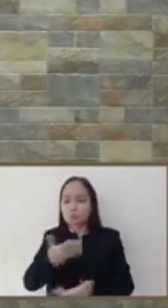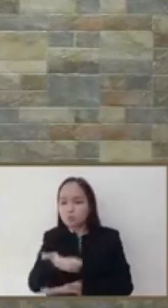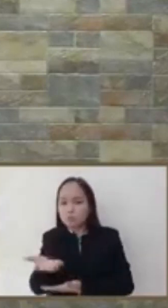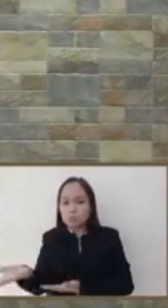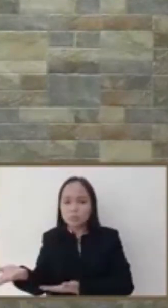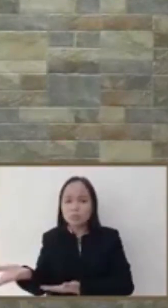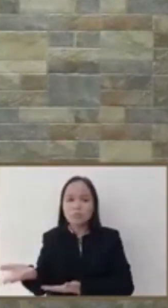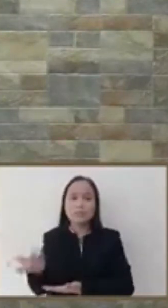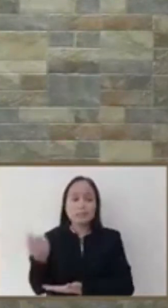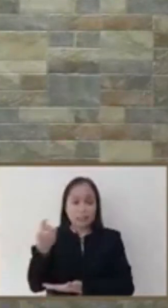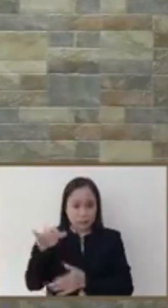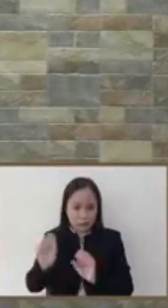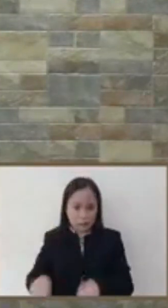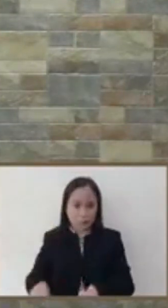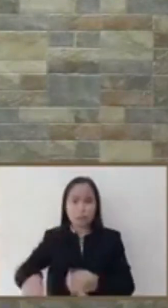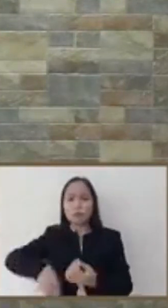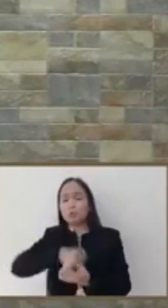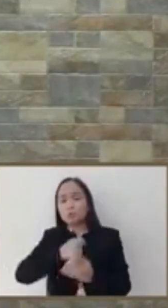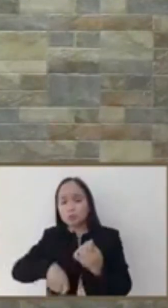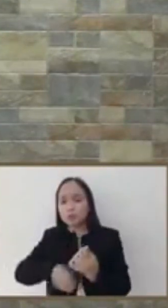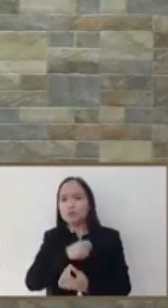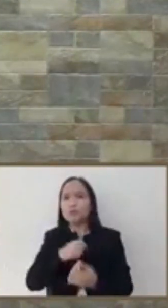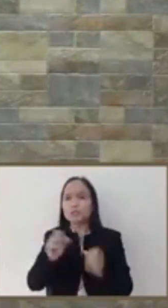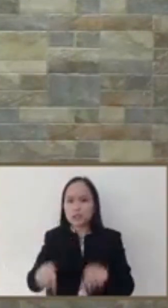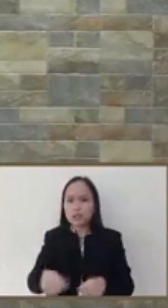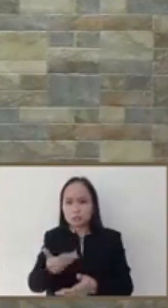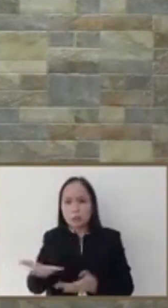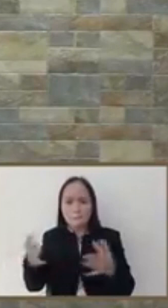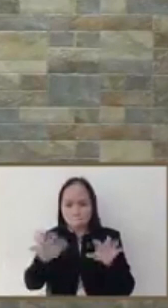You can play the violin, they can play the violin, you can play the piano.